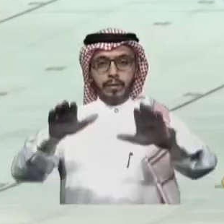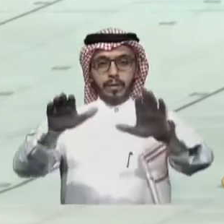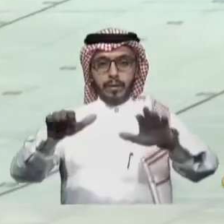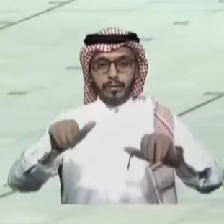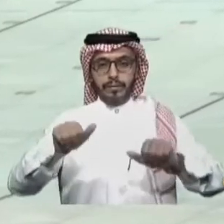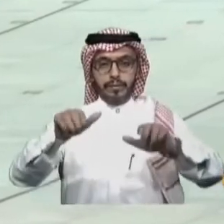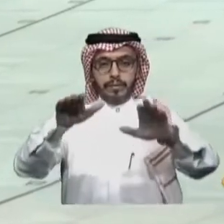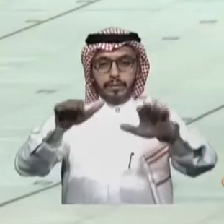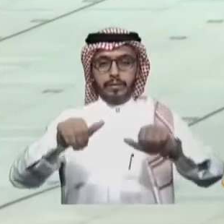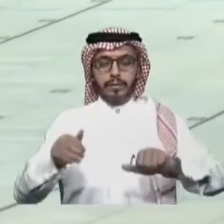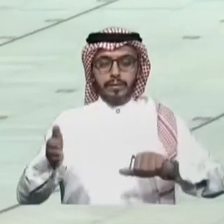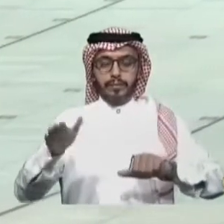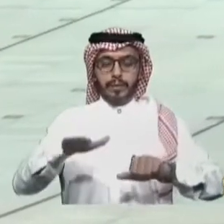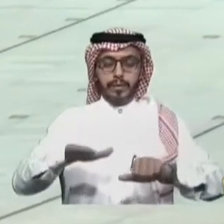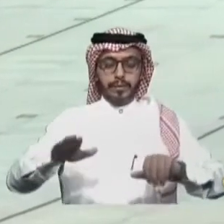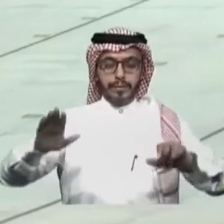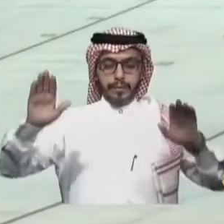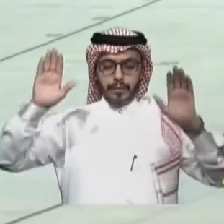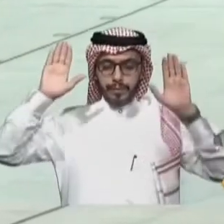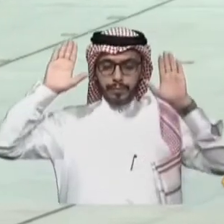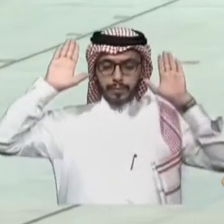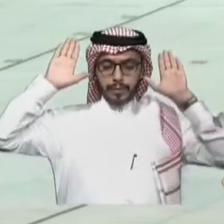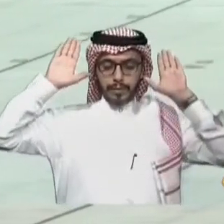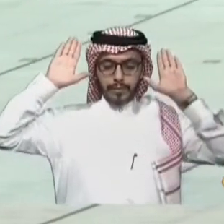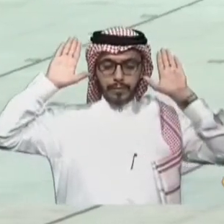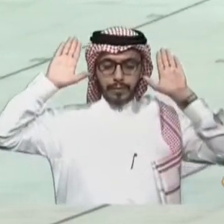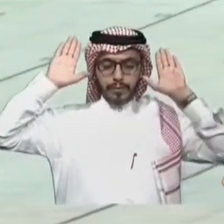حي على الصلاة،